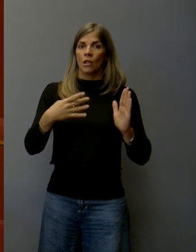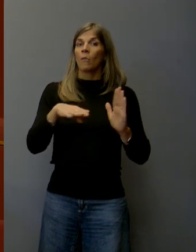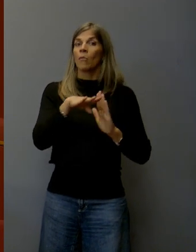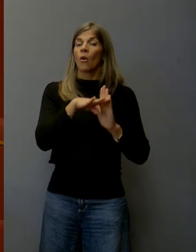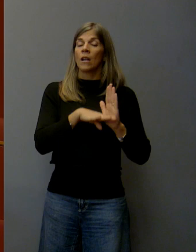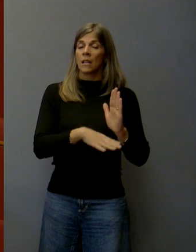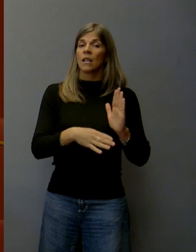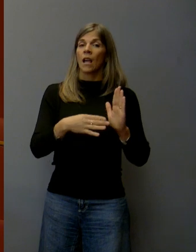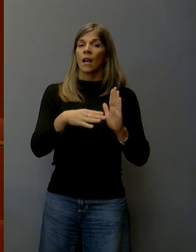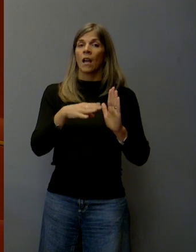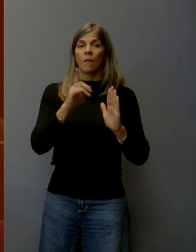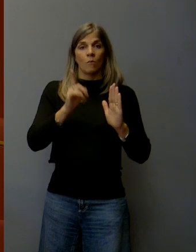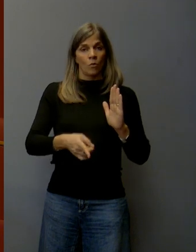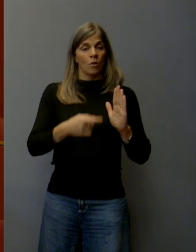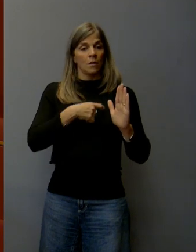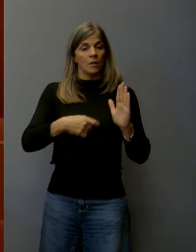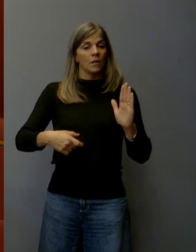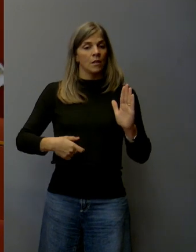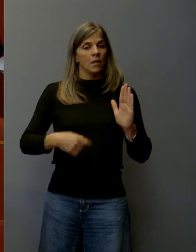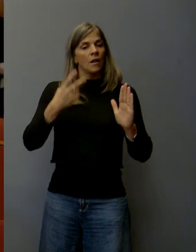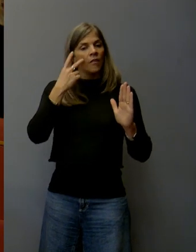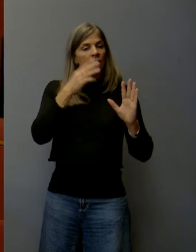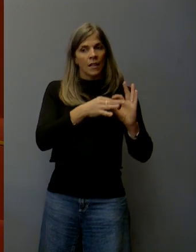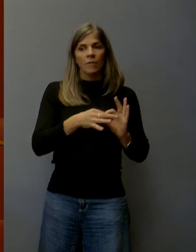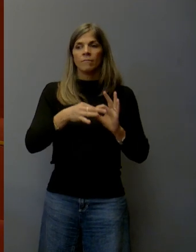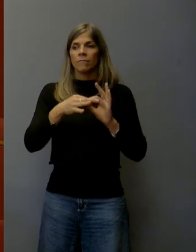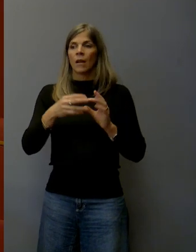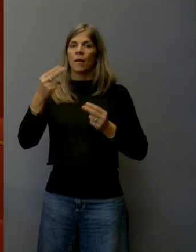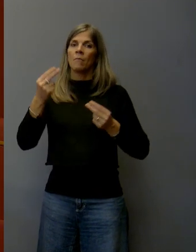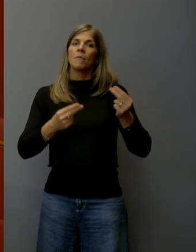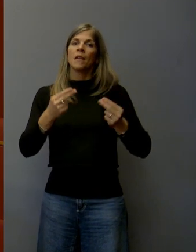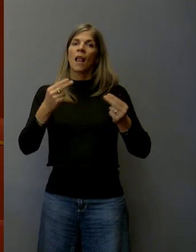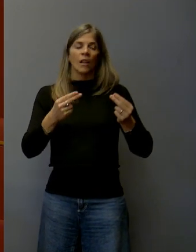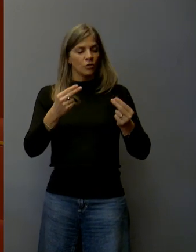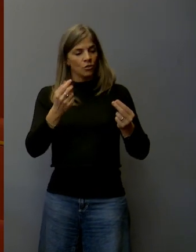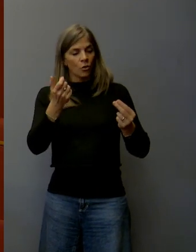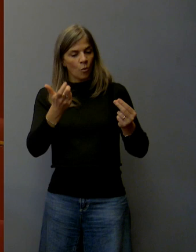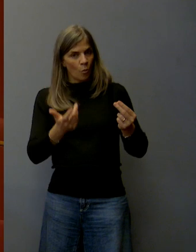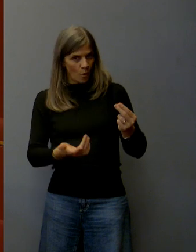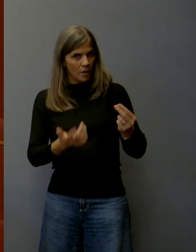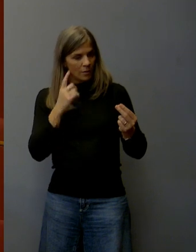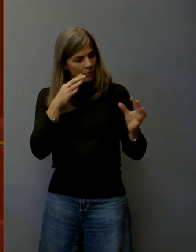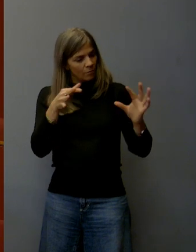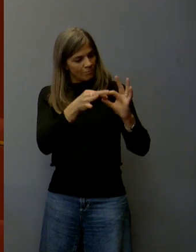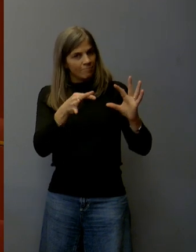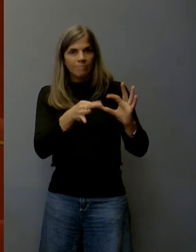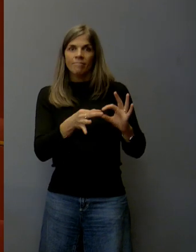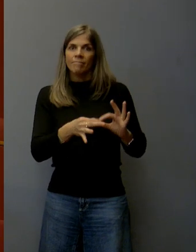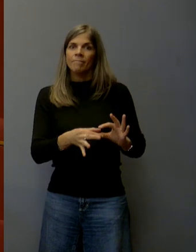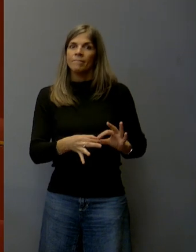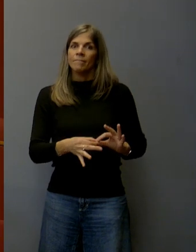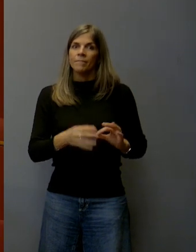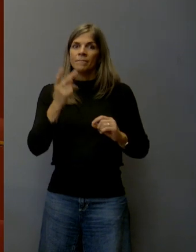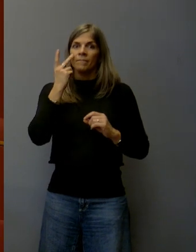programmatiche per cercare di capire quanto nel bilancio ci può essere fosse riflessa questa visione della città